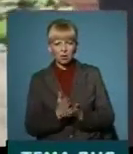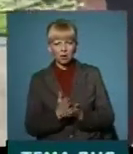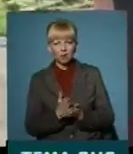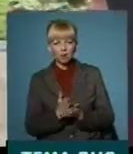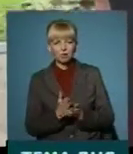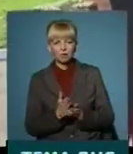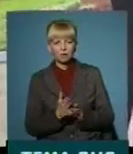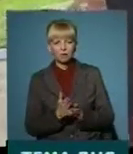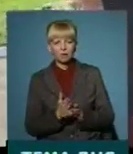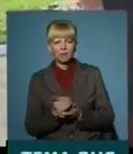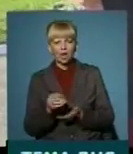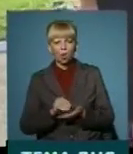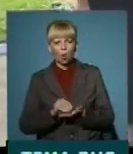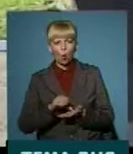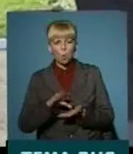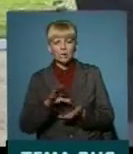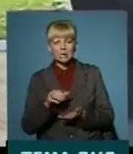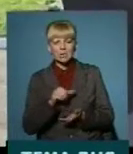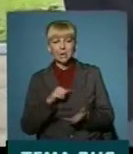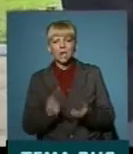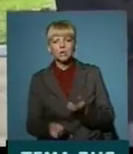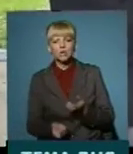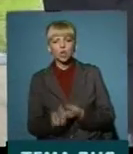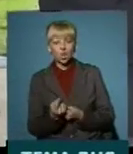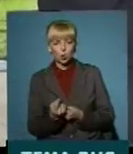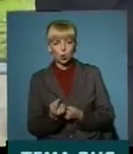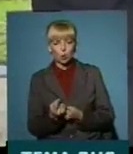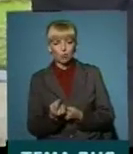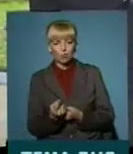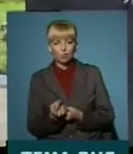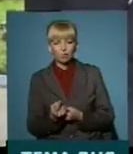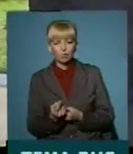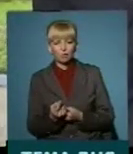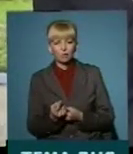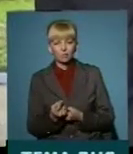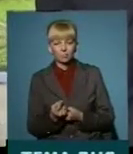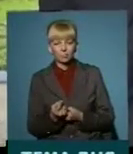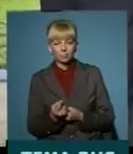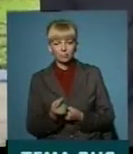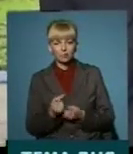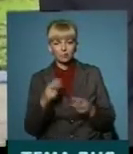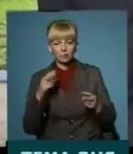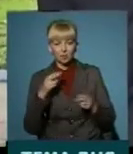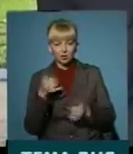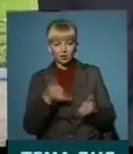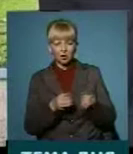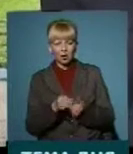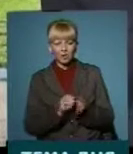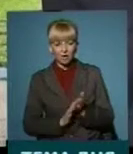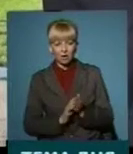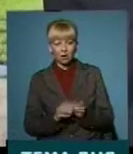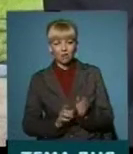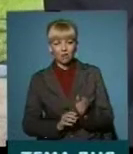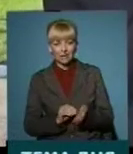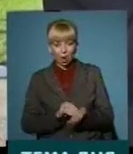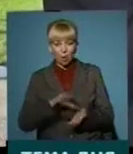яка, накопичується саме джерело. Так, тобто радіонуклід накопичується, а потім він розпадається. Так?